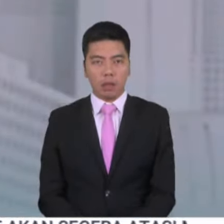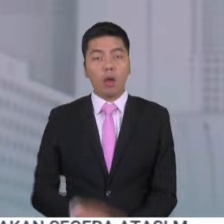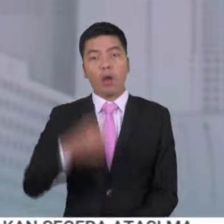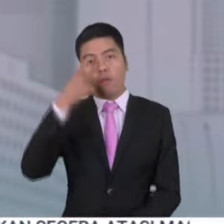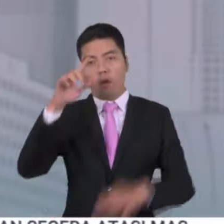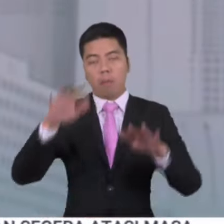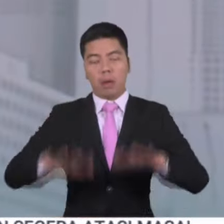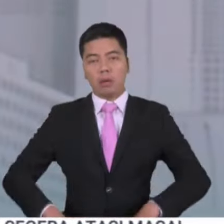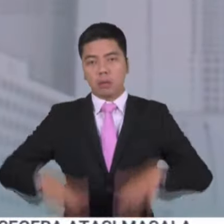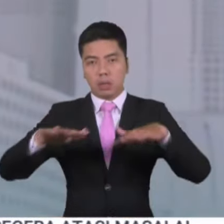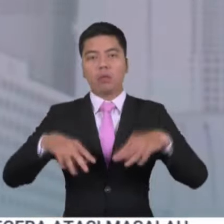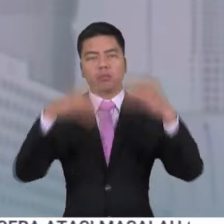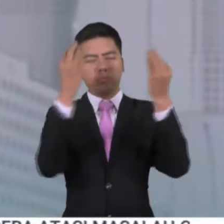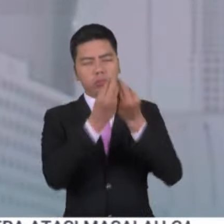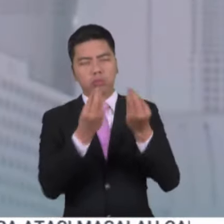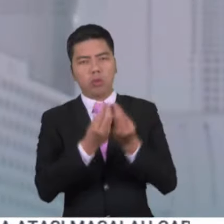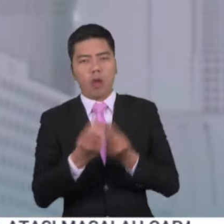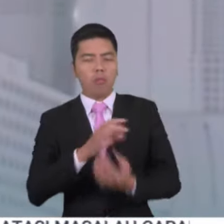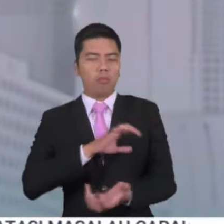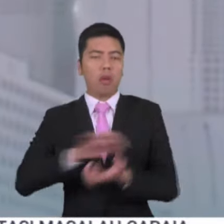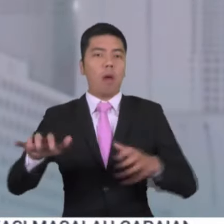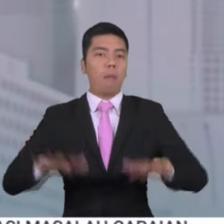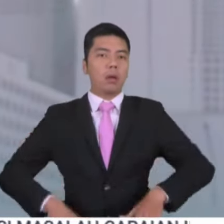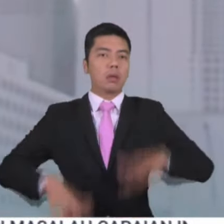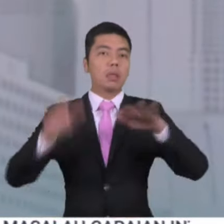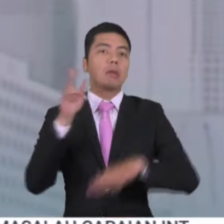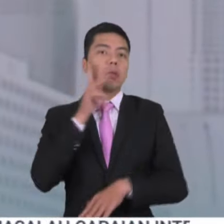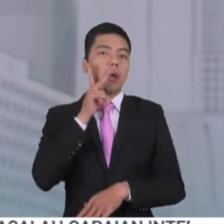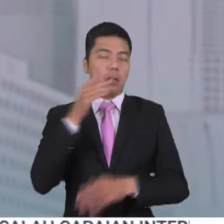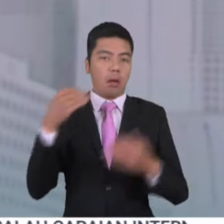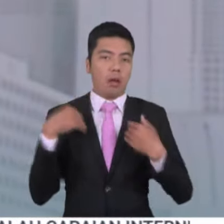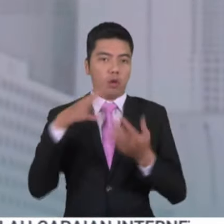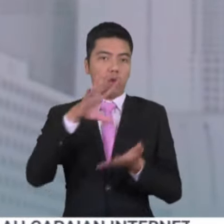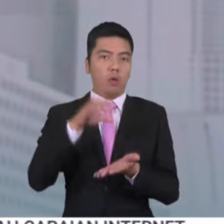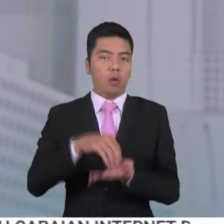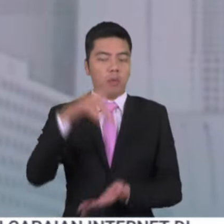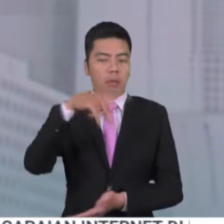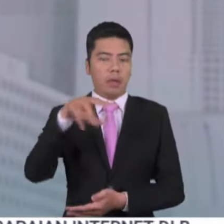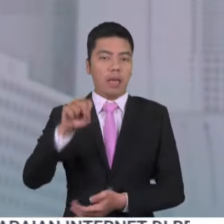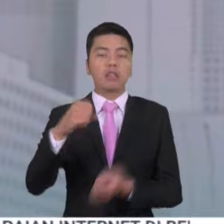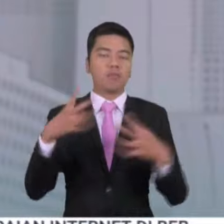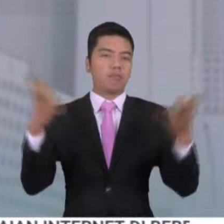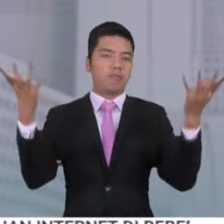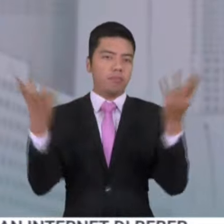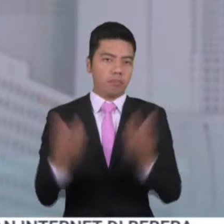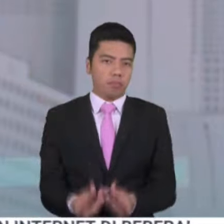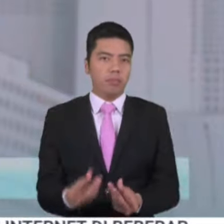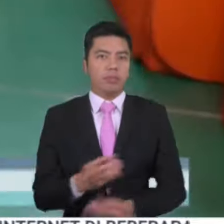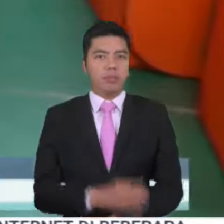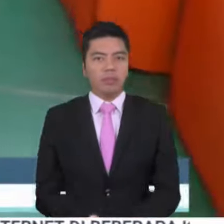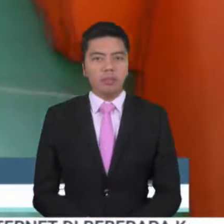Perkembangan banjir, angka penduduk terjejas banjir di Kedah yang ditempatkan di PPS berkurangan.